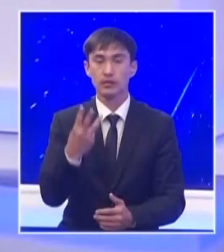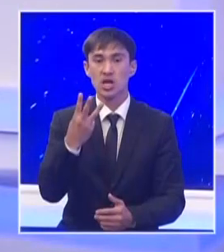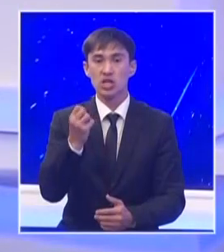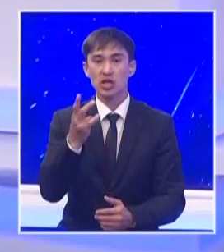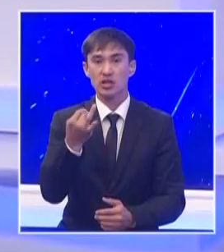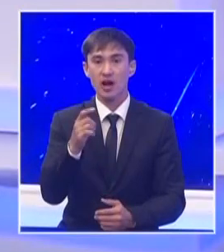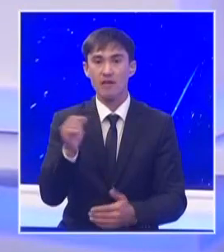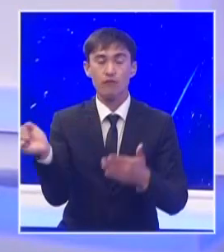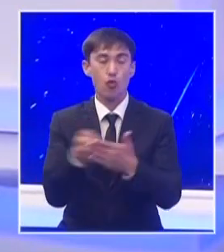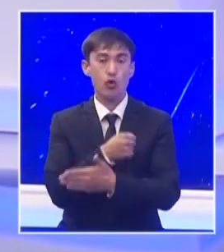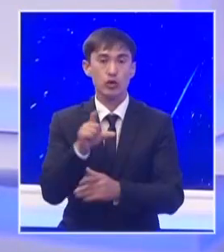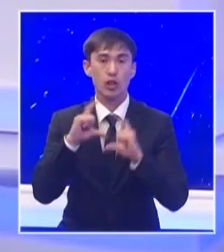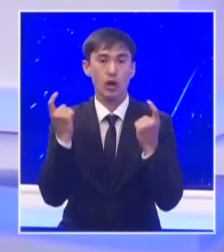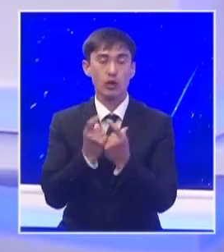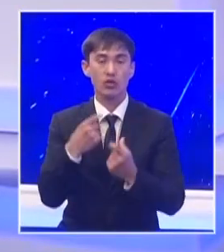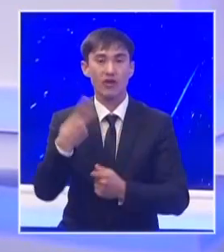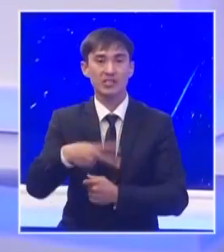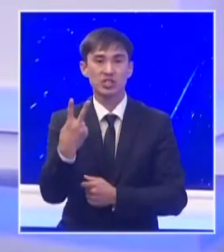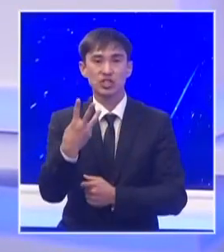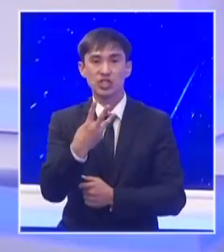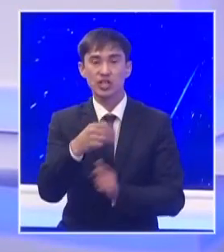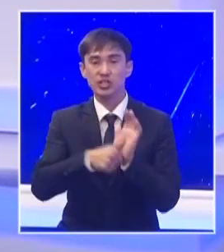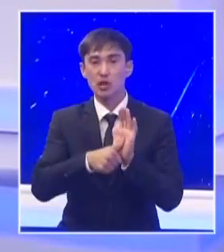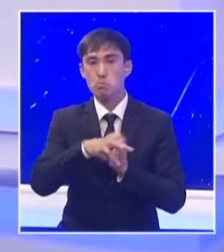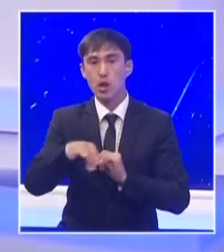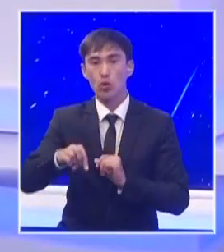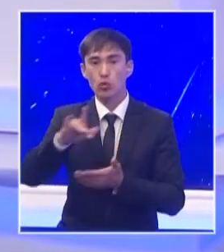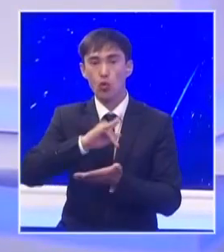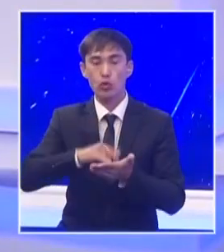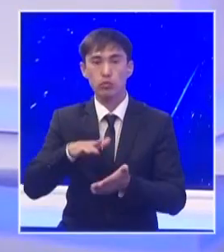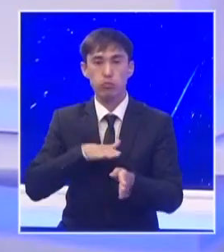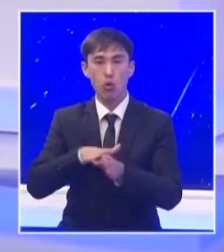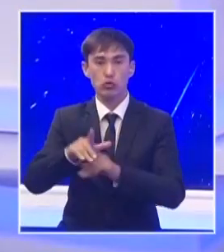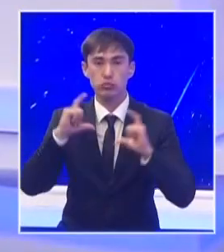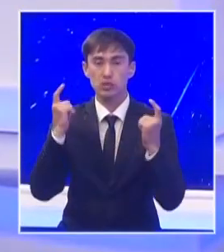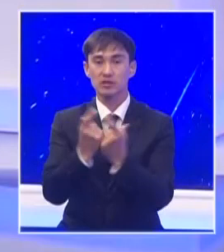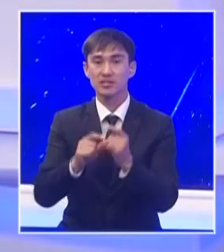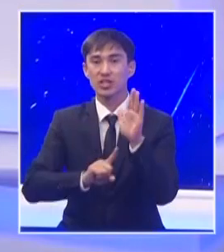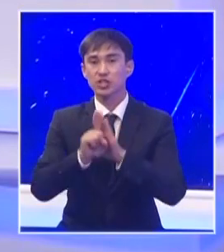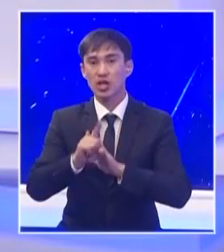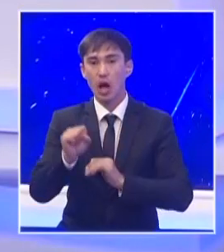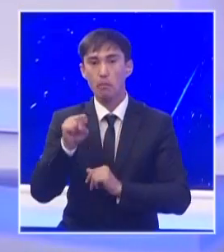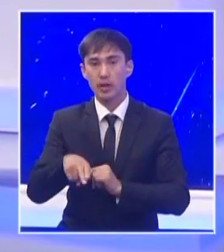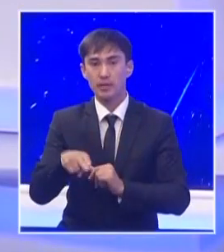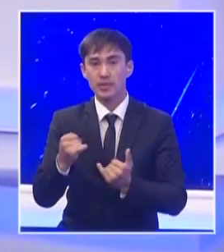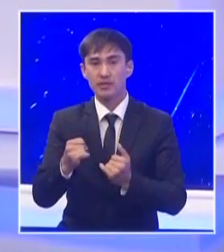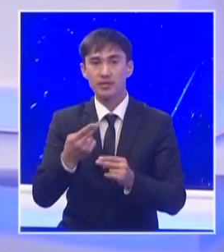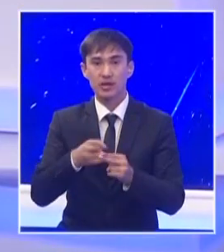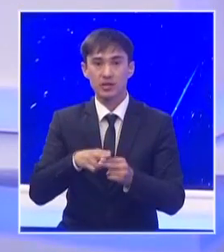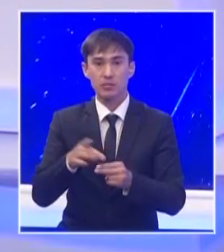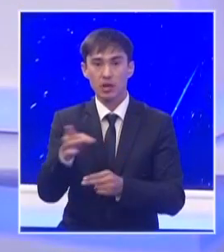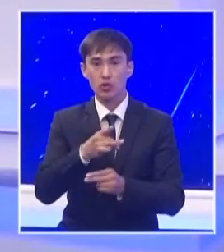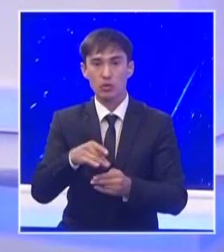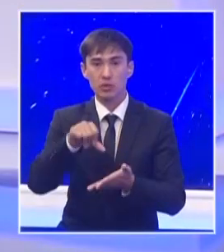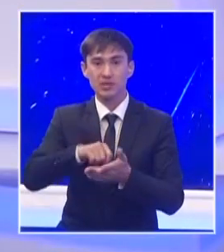Шанхай выходит из локдауна. 26-миллионный город был полностью изолирован с начала апреля. При этом некоторые районы посадили на карантин еще в